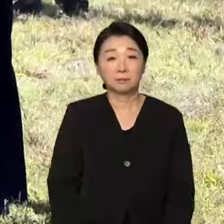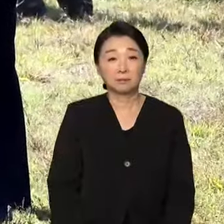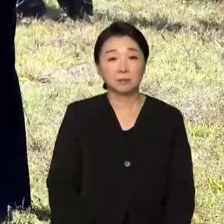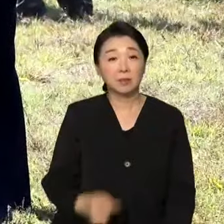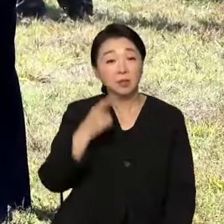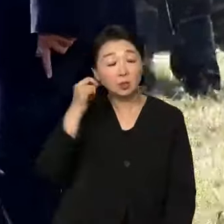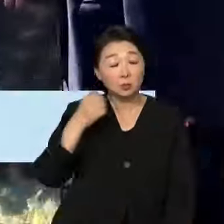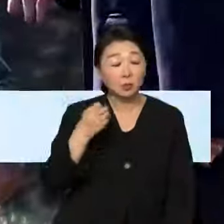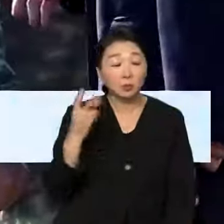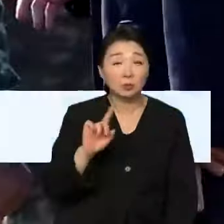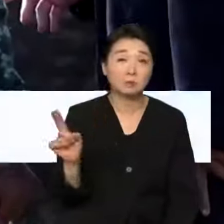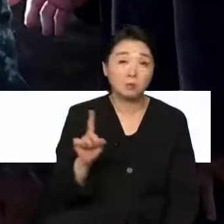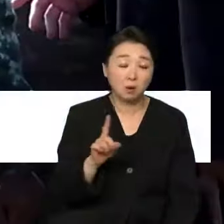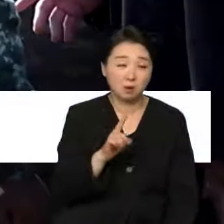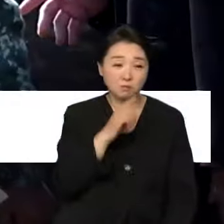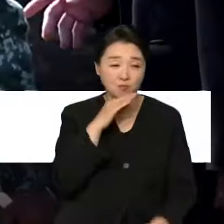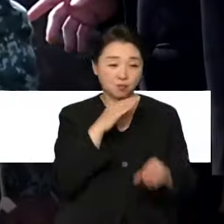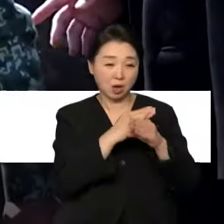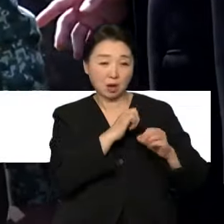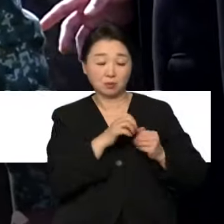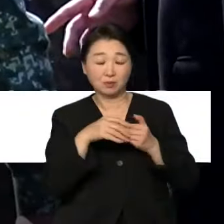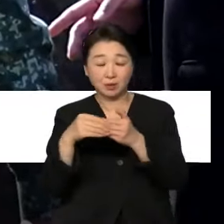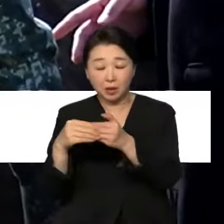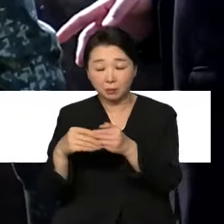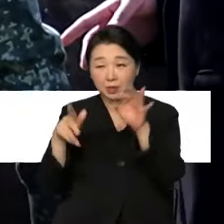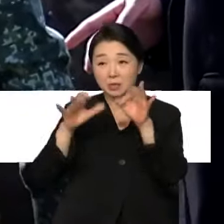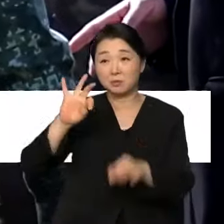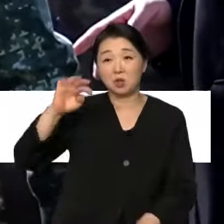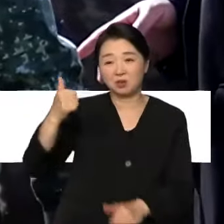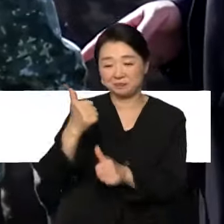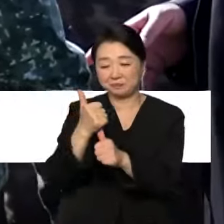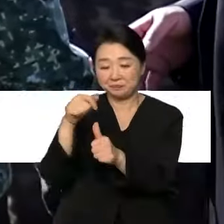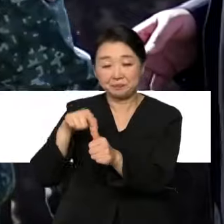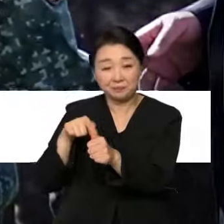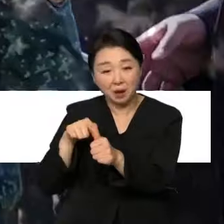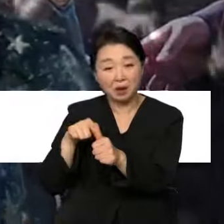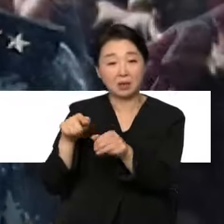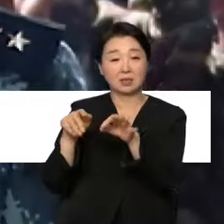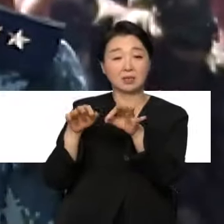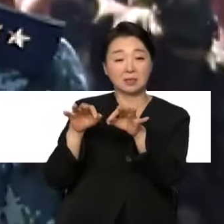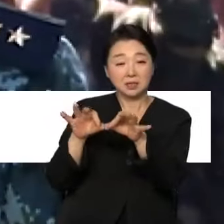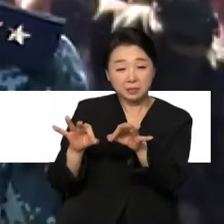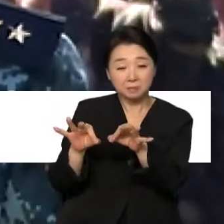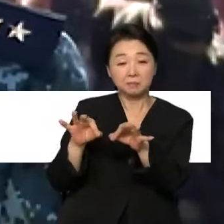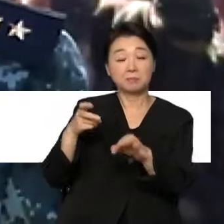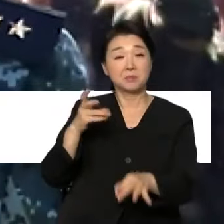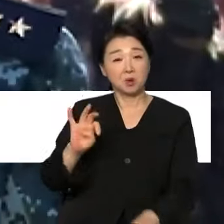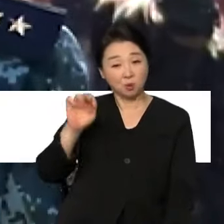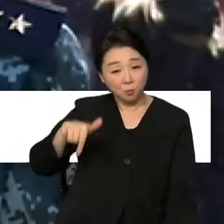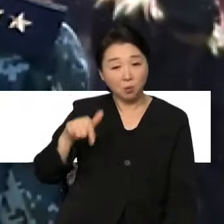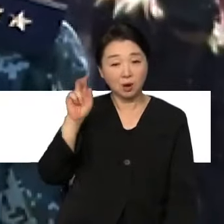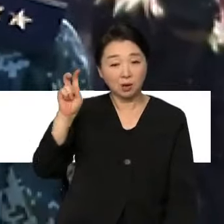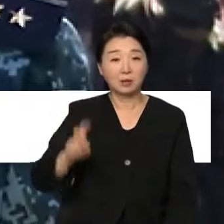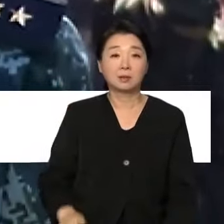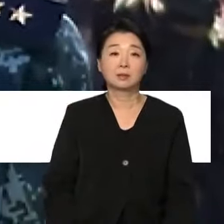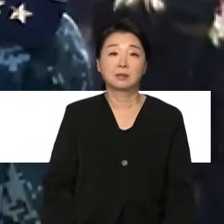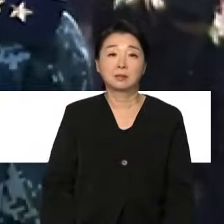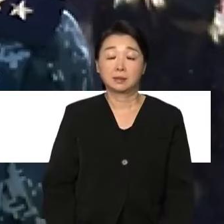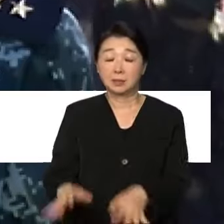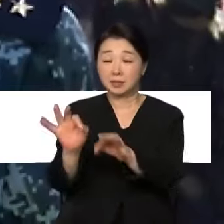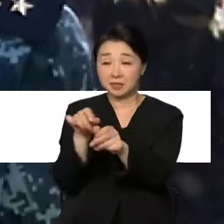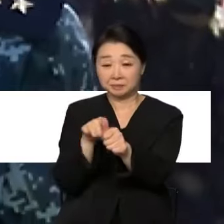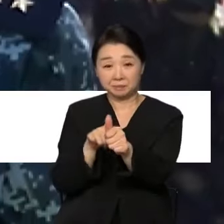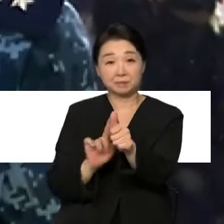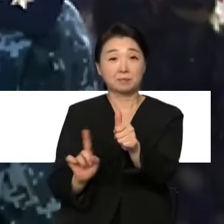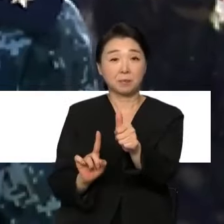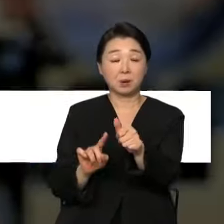이끌 책임자로 김정은 북한 국무위원장의 최측근 김영복 부총참모장을 지목했습니다. 실제 김